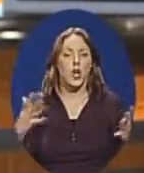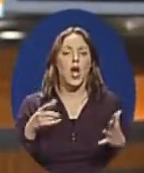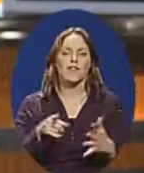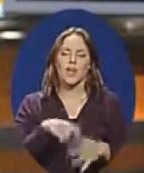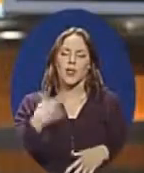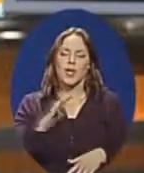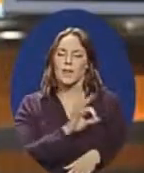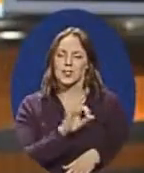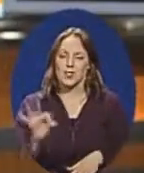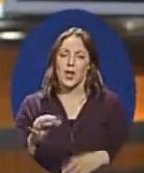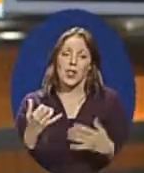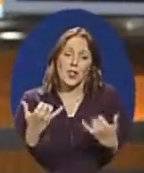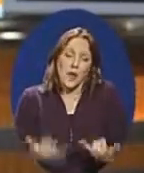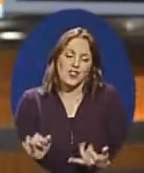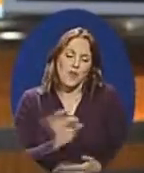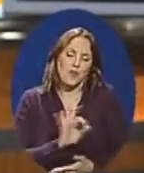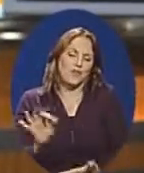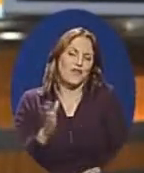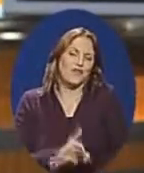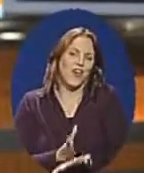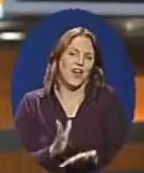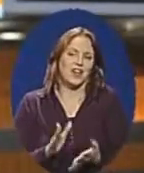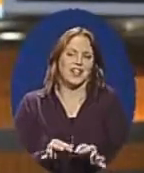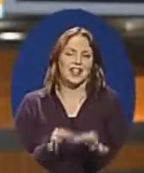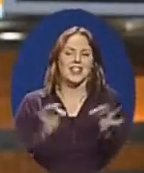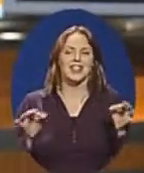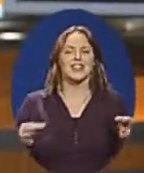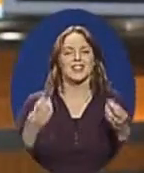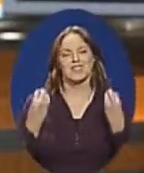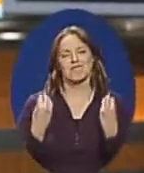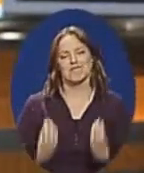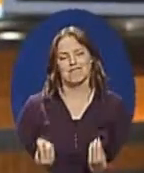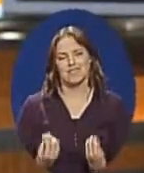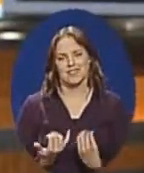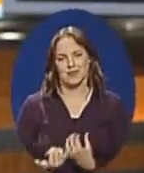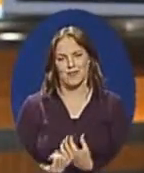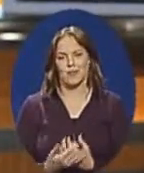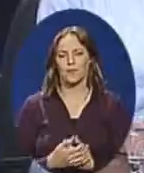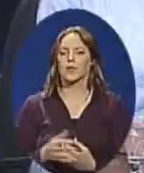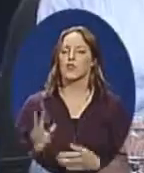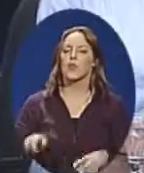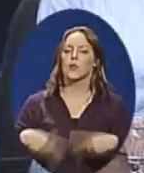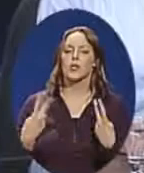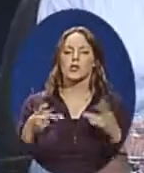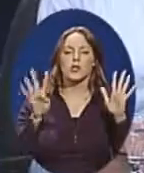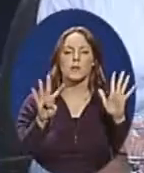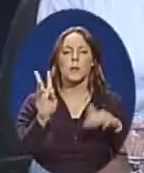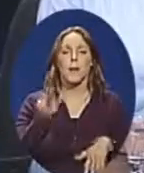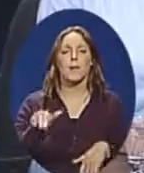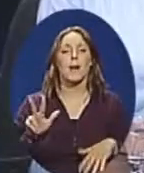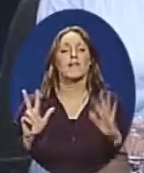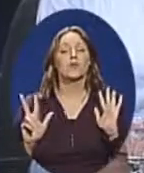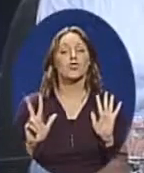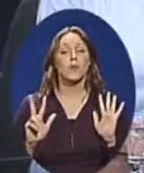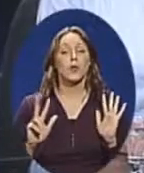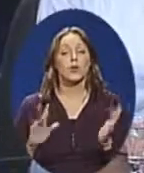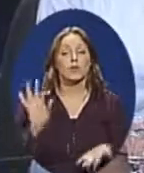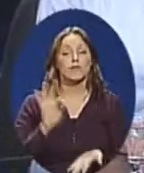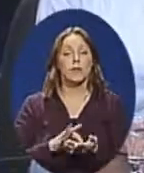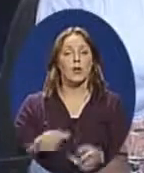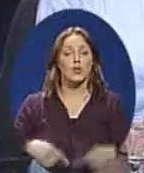בזה אני בטוח. הוא כבר עכשיו מצוין, נתחיל בנימה האופטימית הזו. עכשיו בוא נחזור לספטמבר 2008,